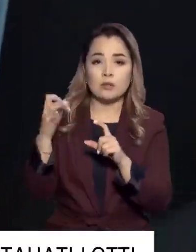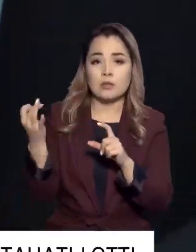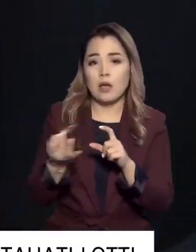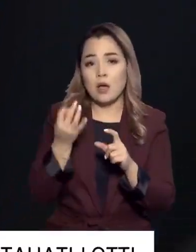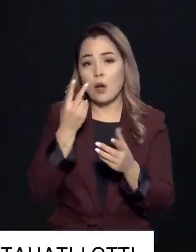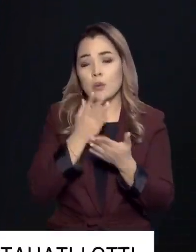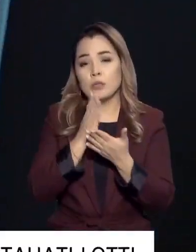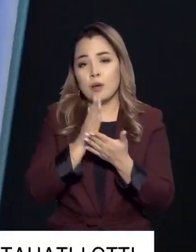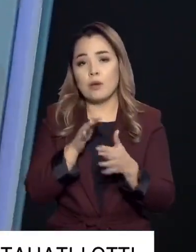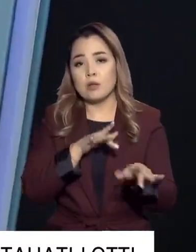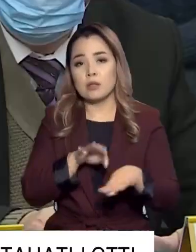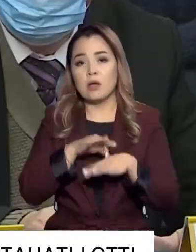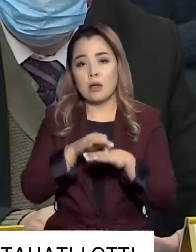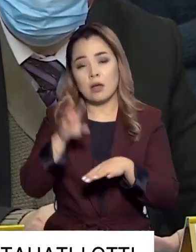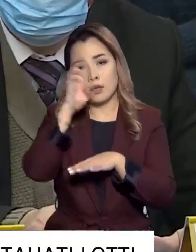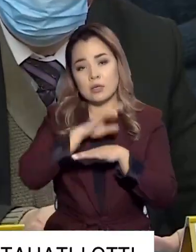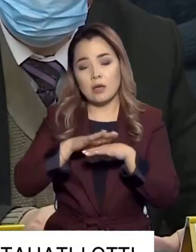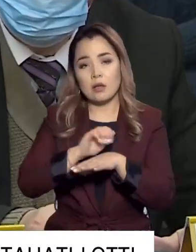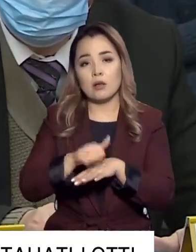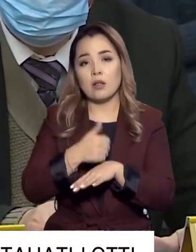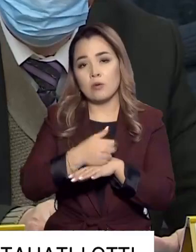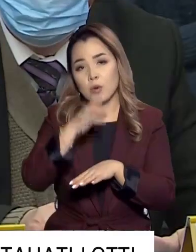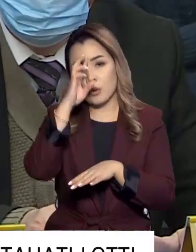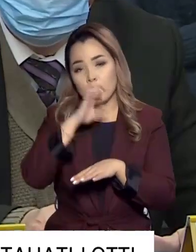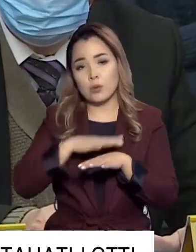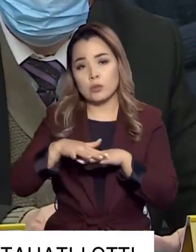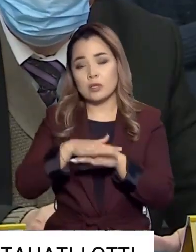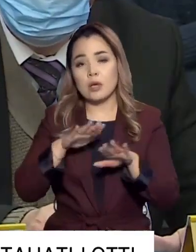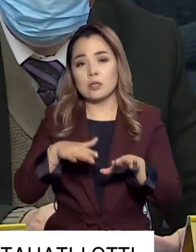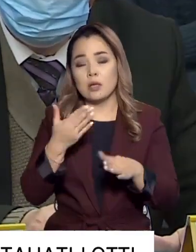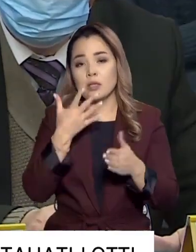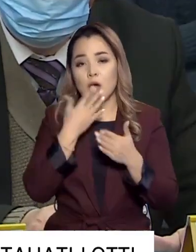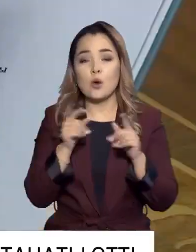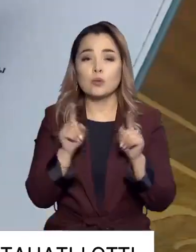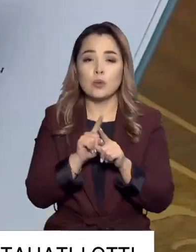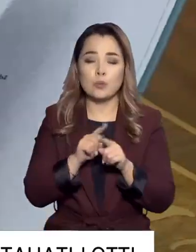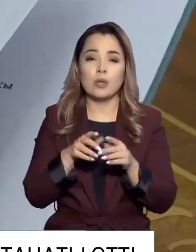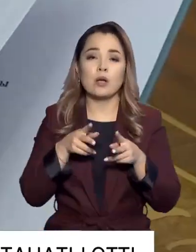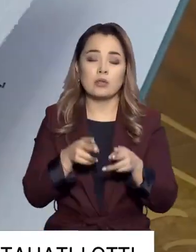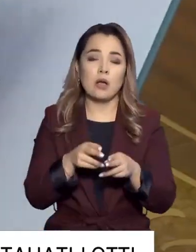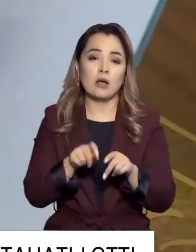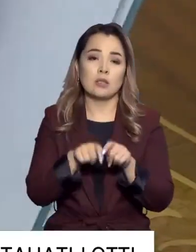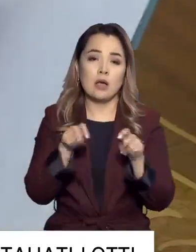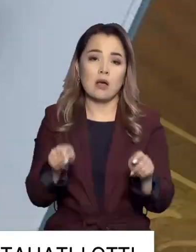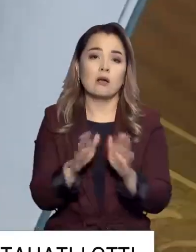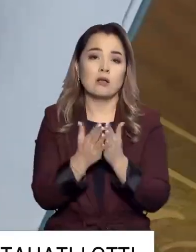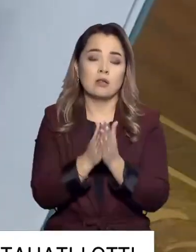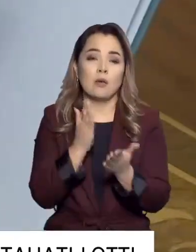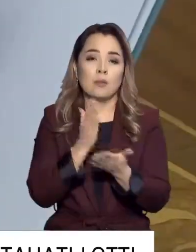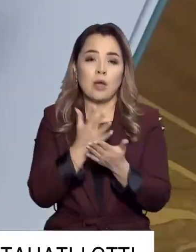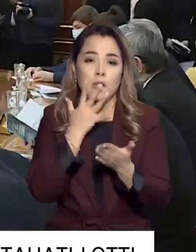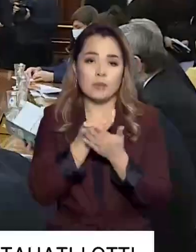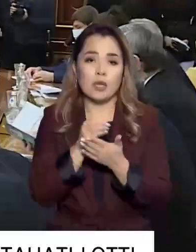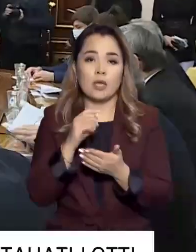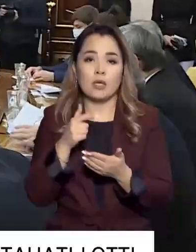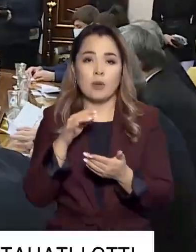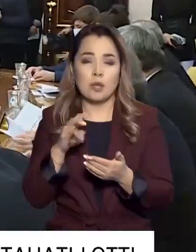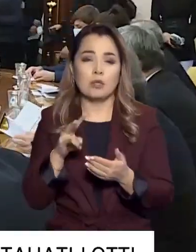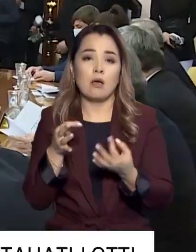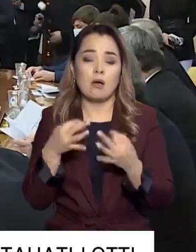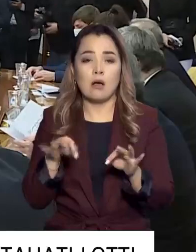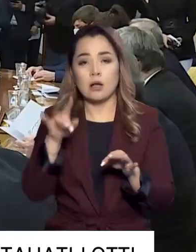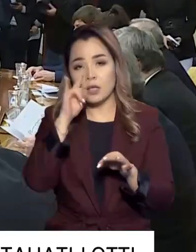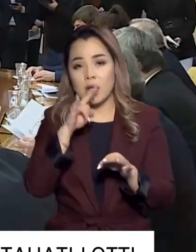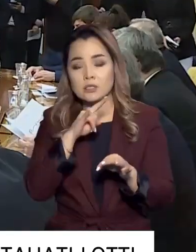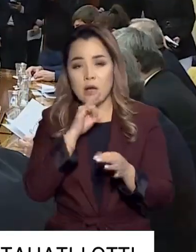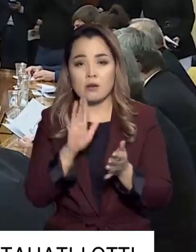шара аясында ел және елбасы деп аталатын кітаптың тұсаукесері өтті. 4 бөлімнен тұратын жинаққа егемен Қазақстан газетінде